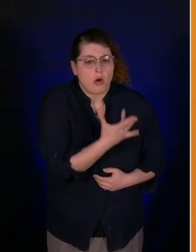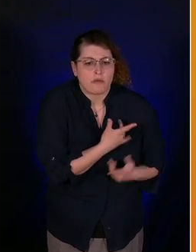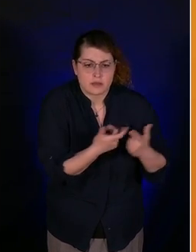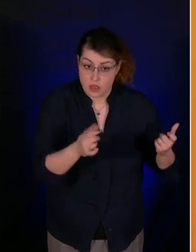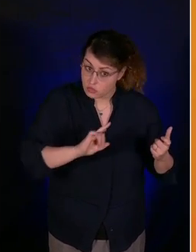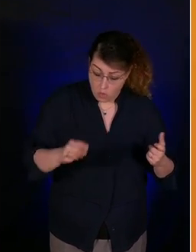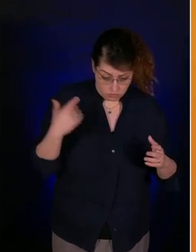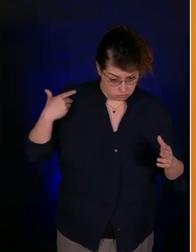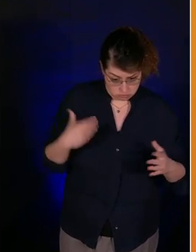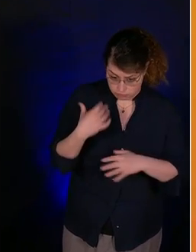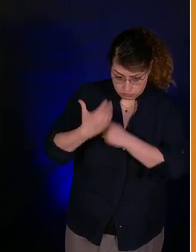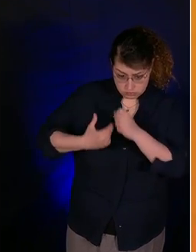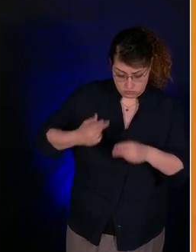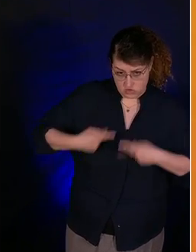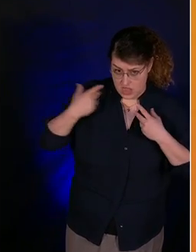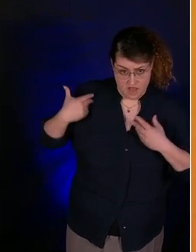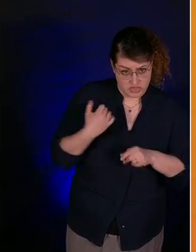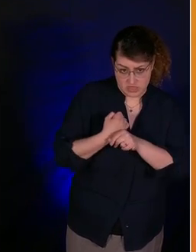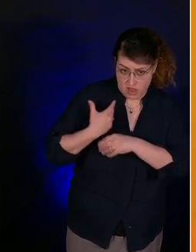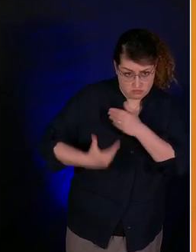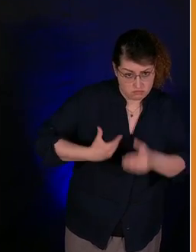salaire tout au long de la vie. C'est l'une des